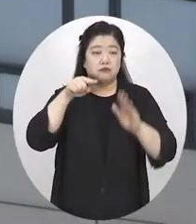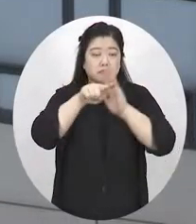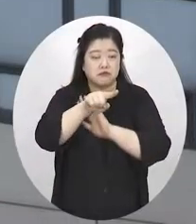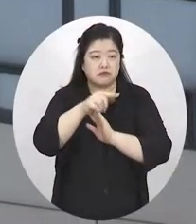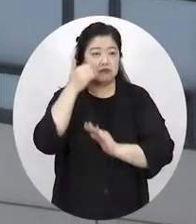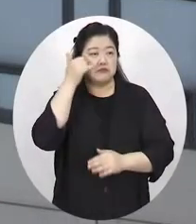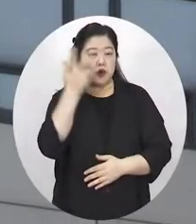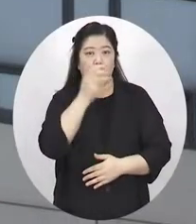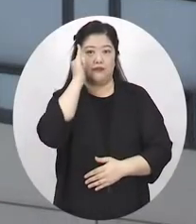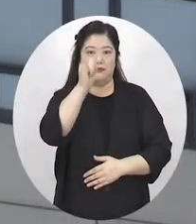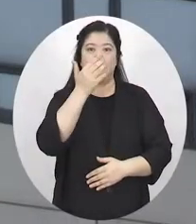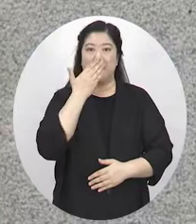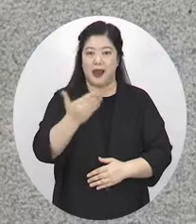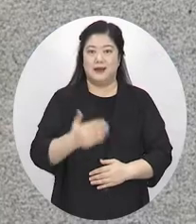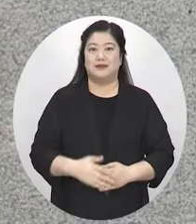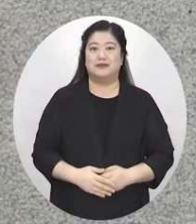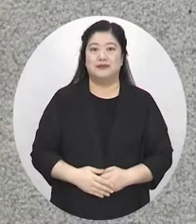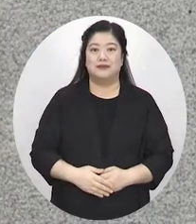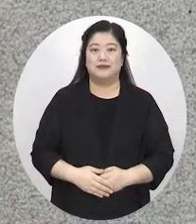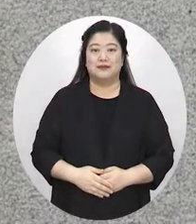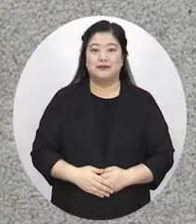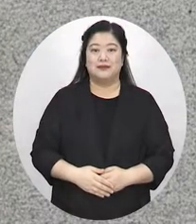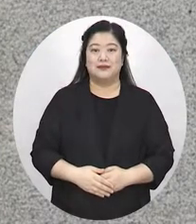강서구청 자치행정과로 문의하면 됩니다.